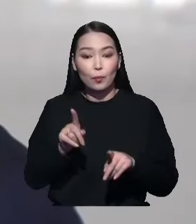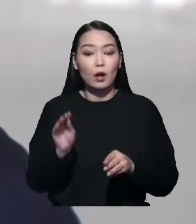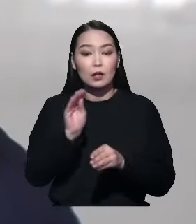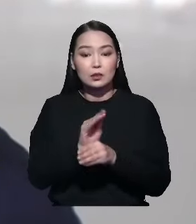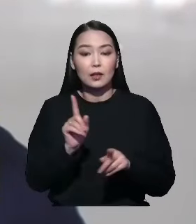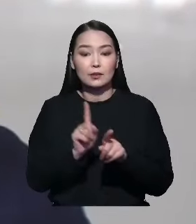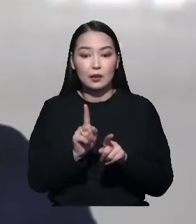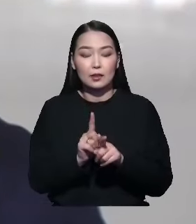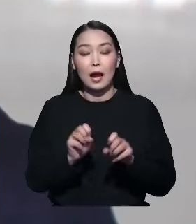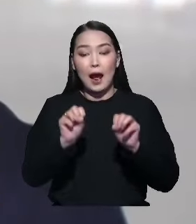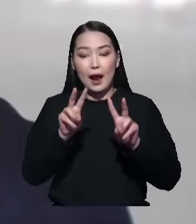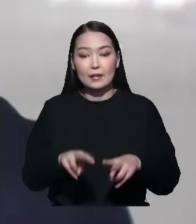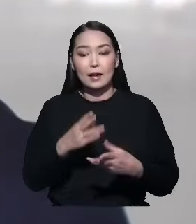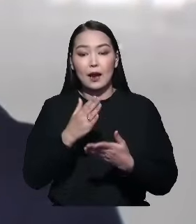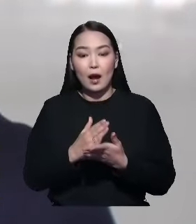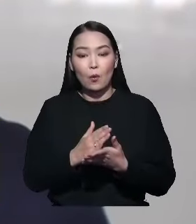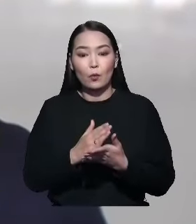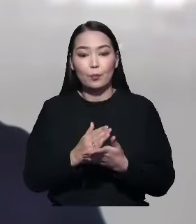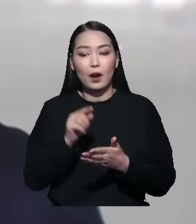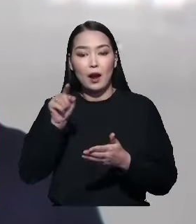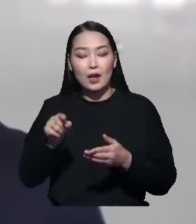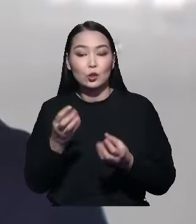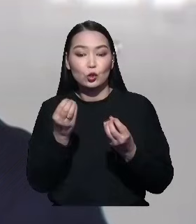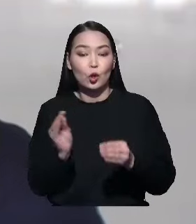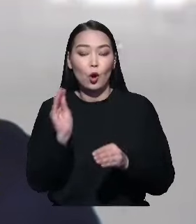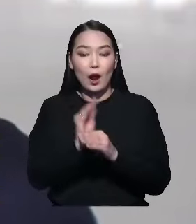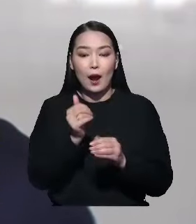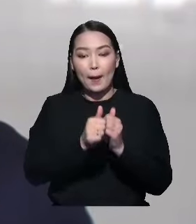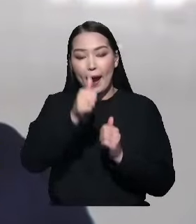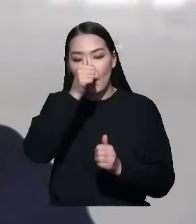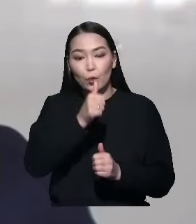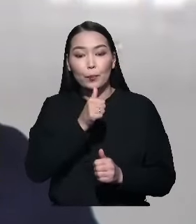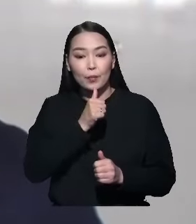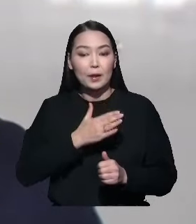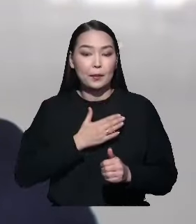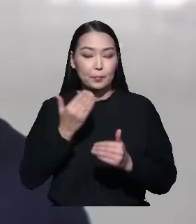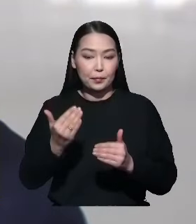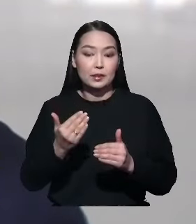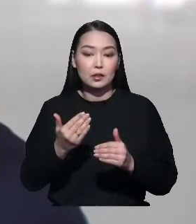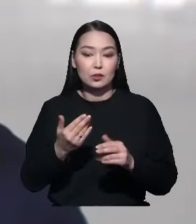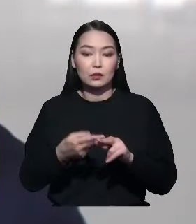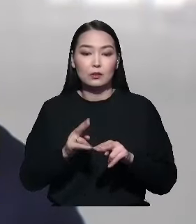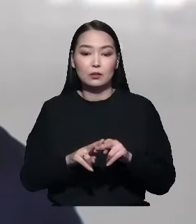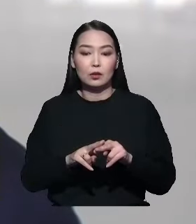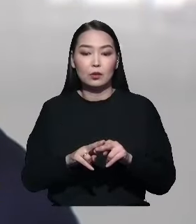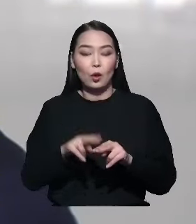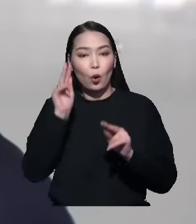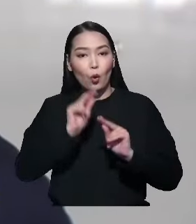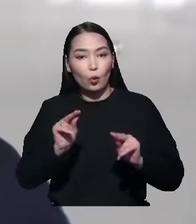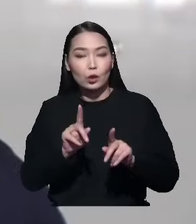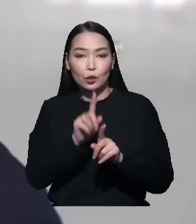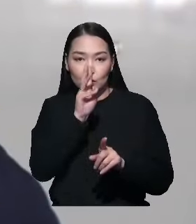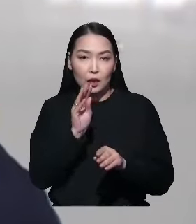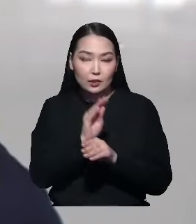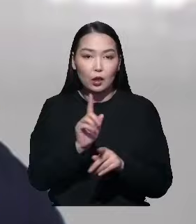доцент деген атақтар болса, сол атаққа қосымша ай сайынғы біздің ұстаздарымыздың және оқытушыларымыздың жалақысына қосылатын үстеме